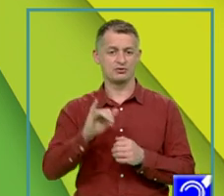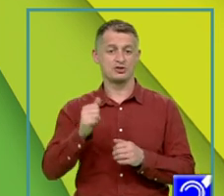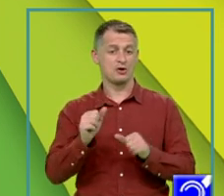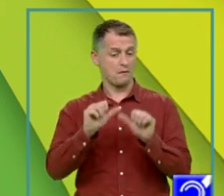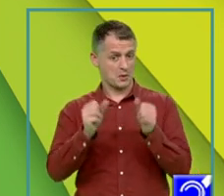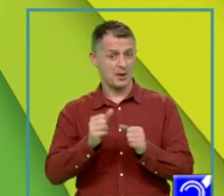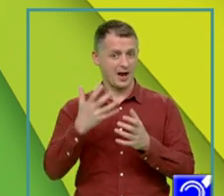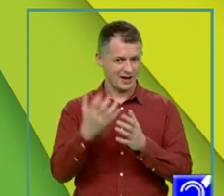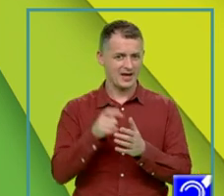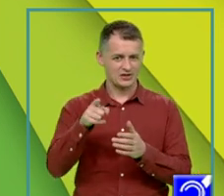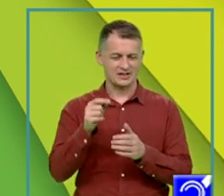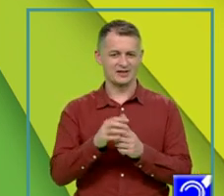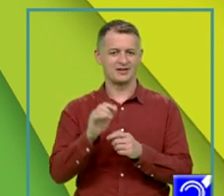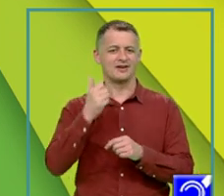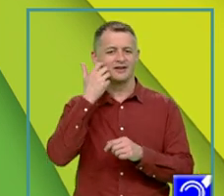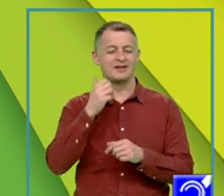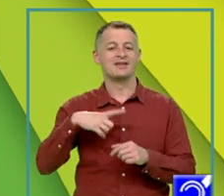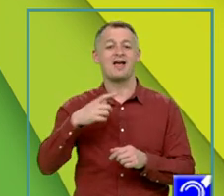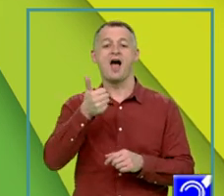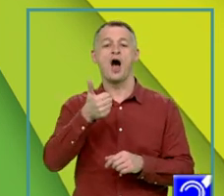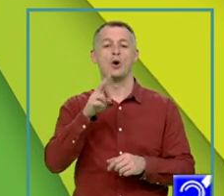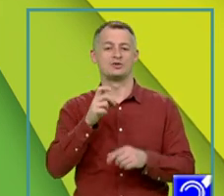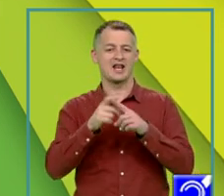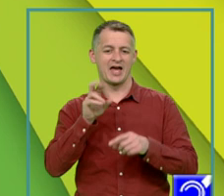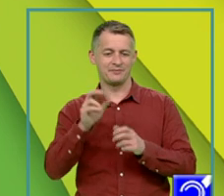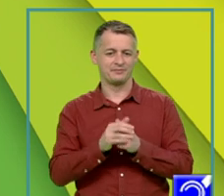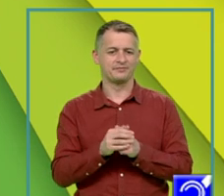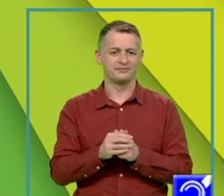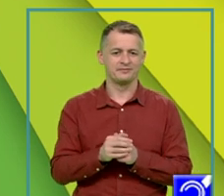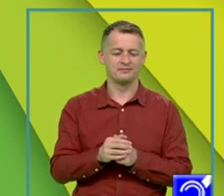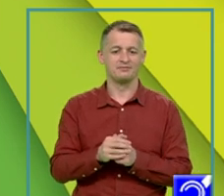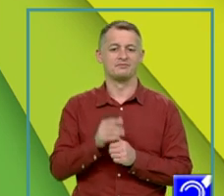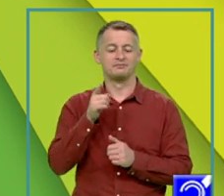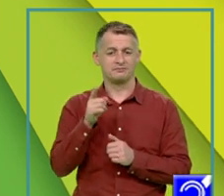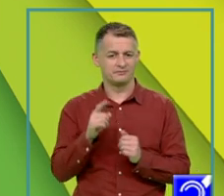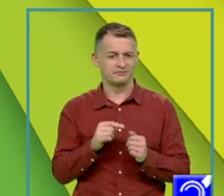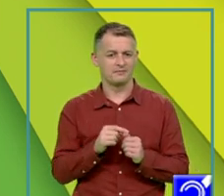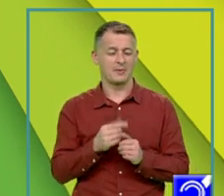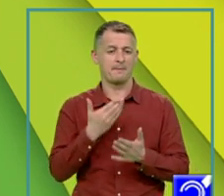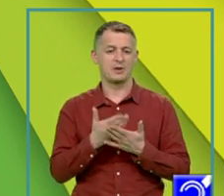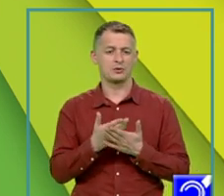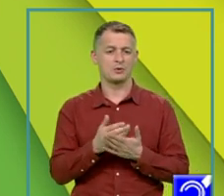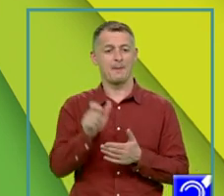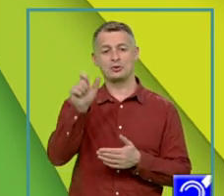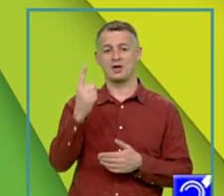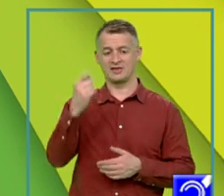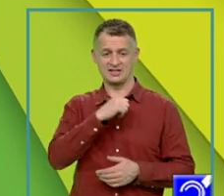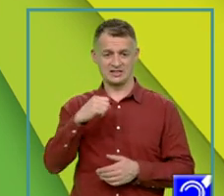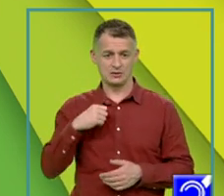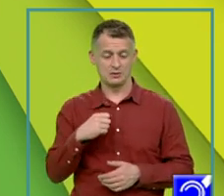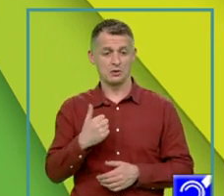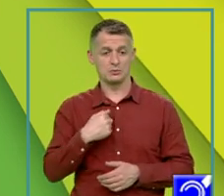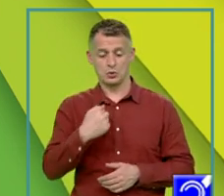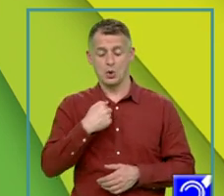ia acest verb atunci când este auxiliar Da și anume la indicativ o persoana intai singular conducem